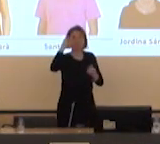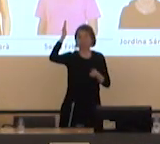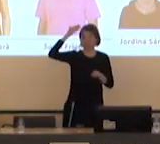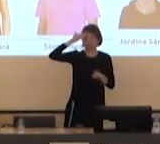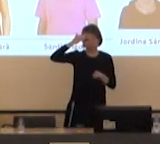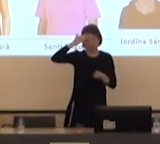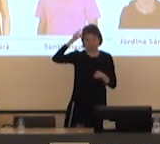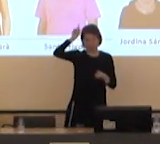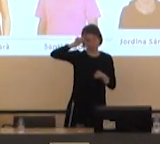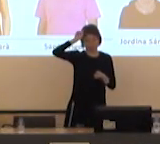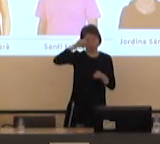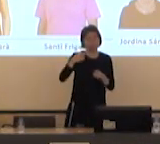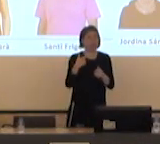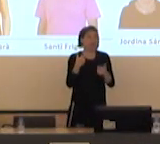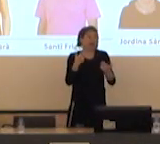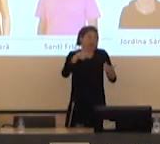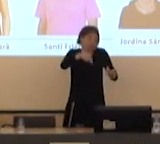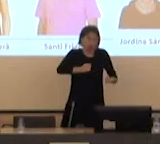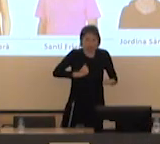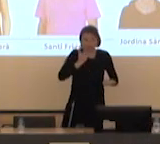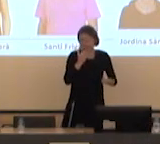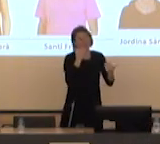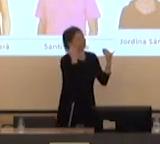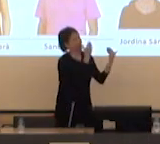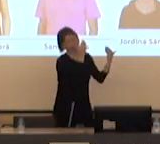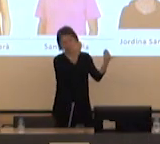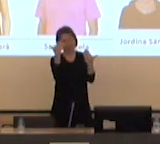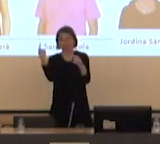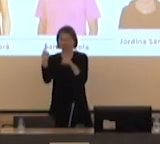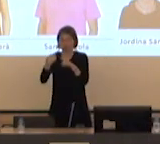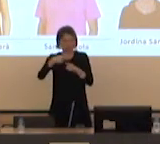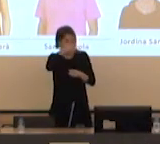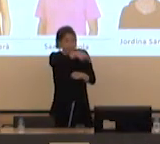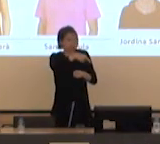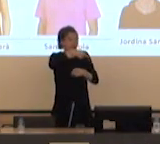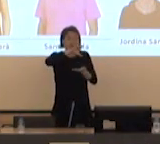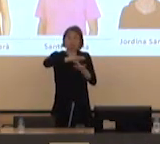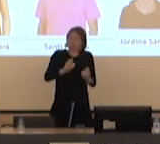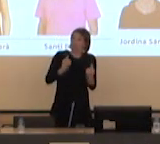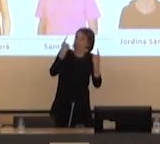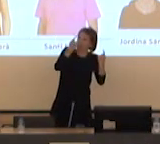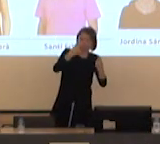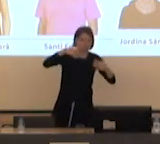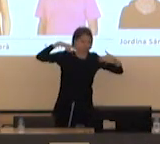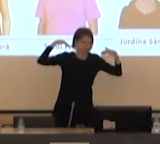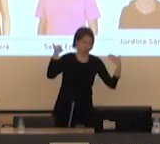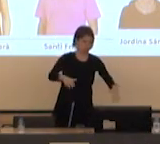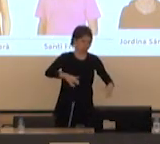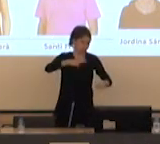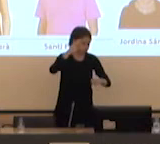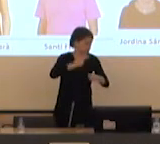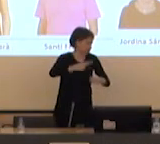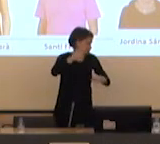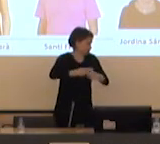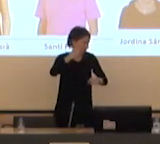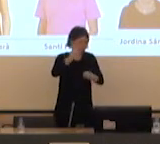Gelpi. Aquest va ser el professorat principal, el que també vull agrair ara,